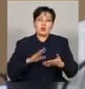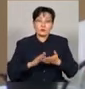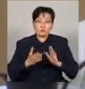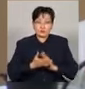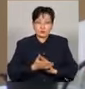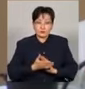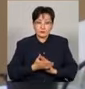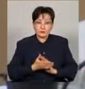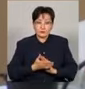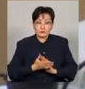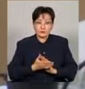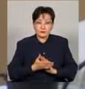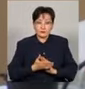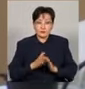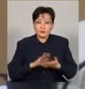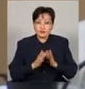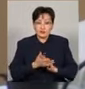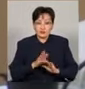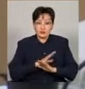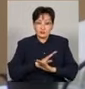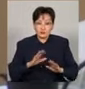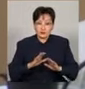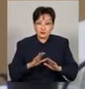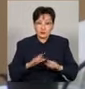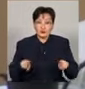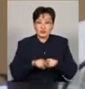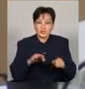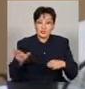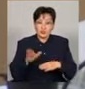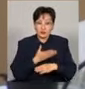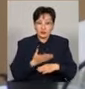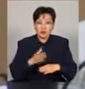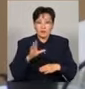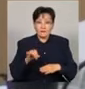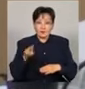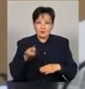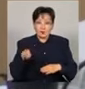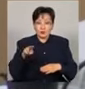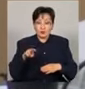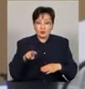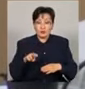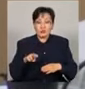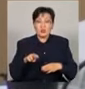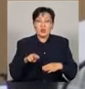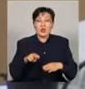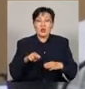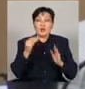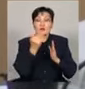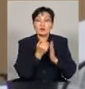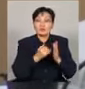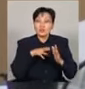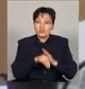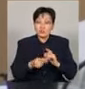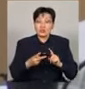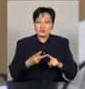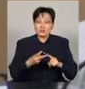алмау жөнінде сол мақсатта сондайды жою үшін жаңағы ВИН номерді есепшотқа енгізу біріншісі.